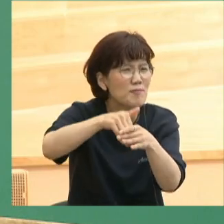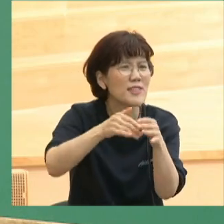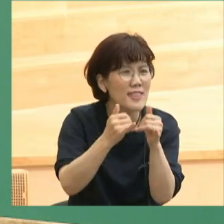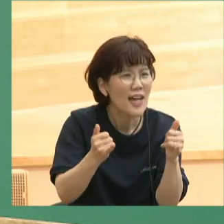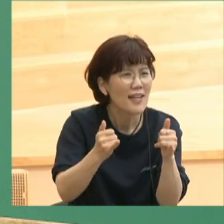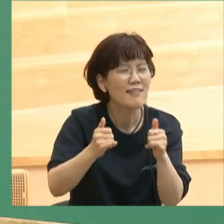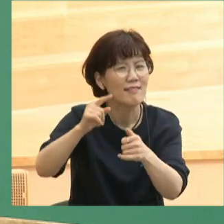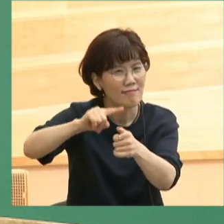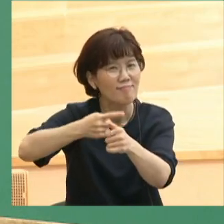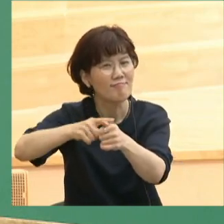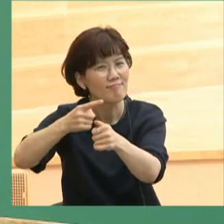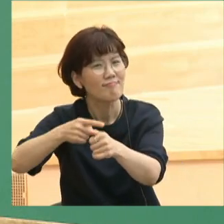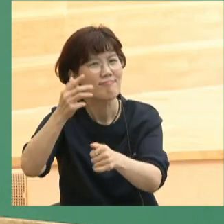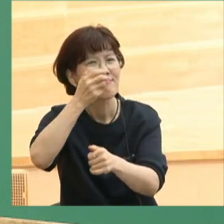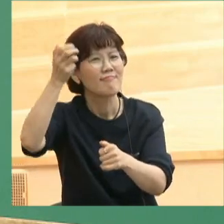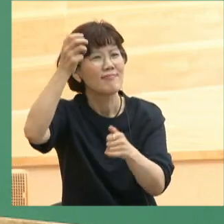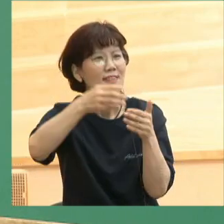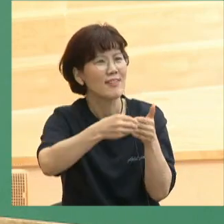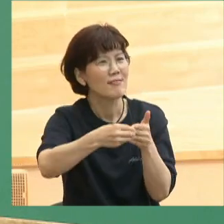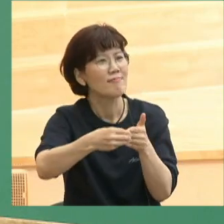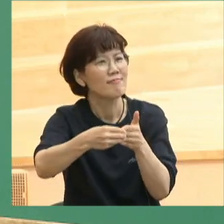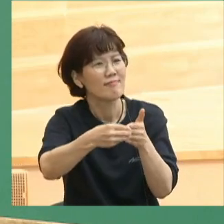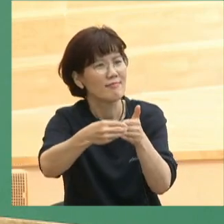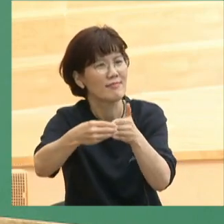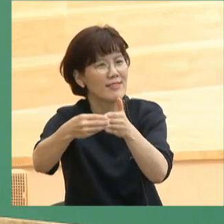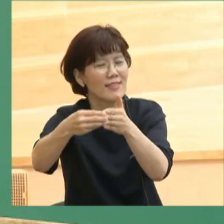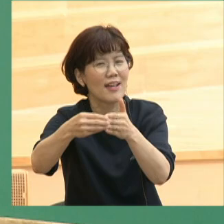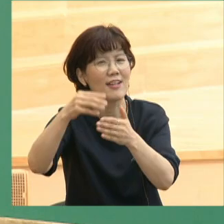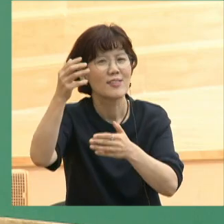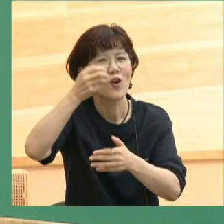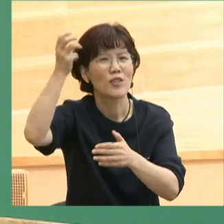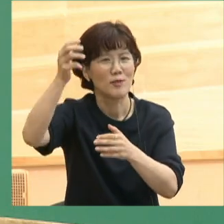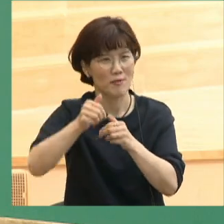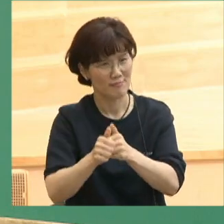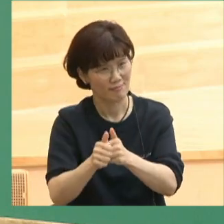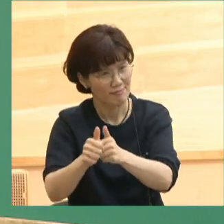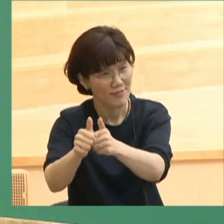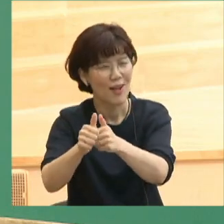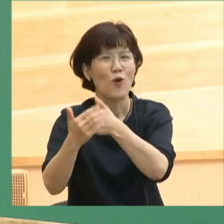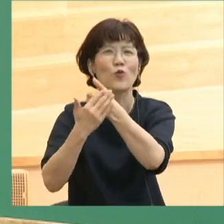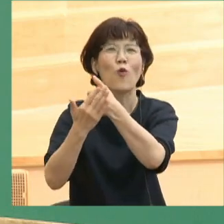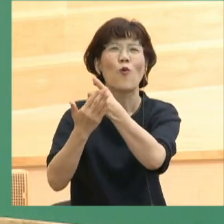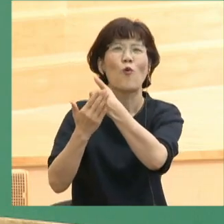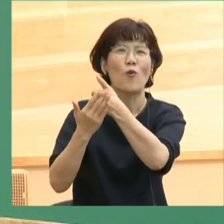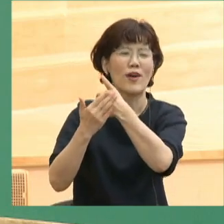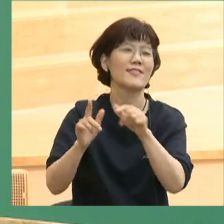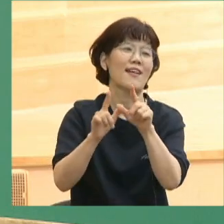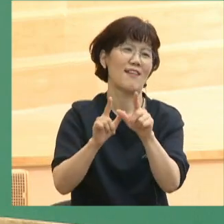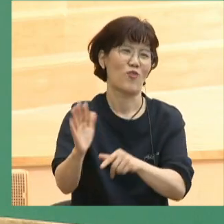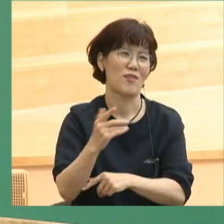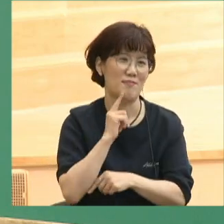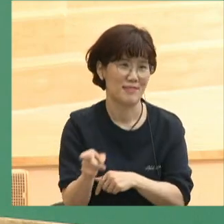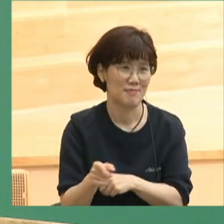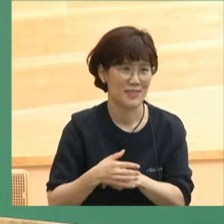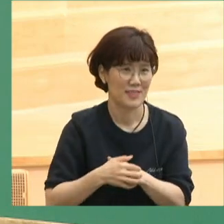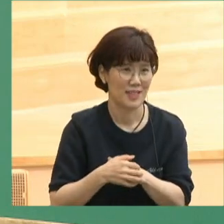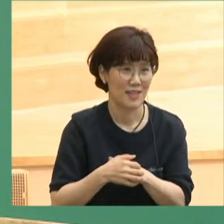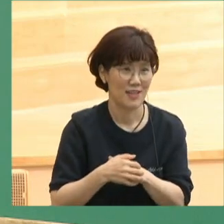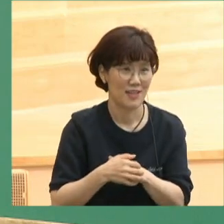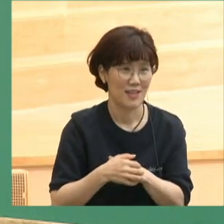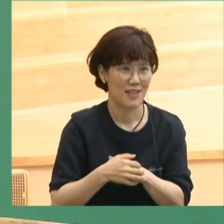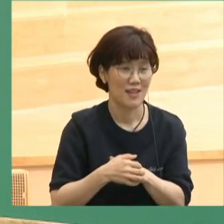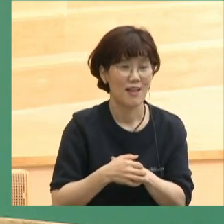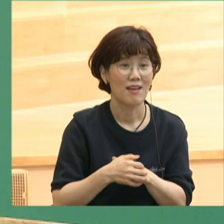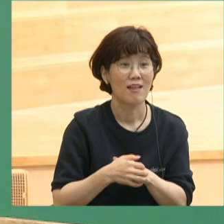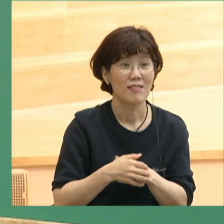다음에 성녀의 인도를 받고 성령님을 쫓아 살고 성녀의 도우심으로 계속 살아간다, 그 말인 거예요. 그렇다면